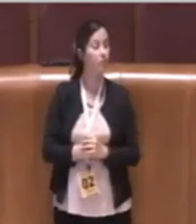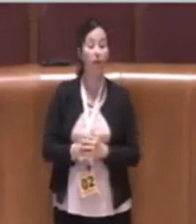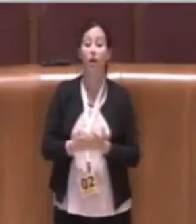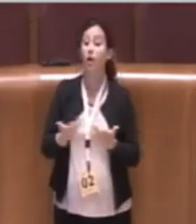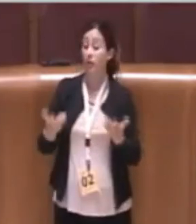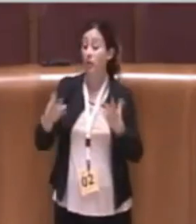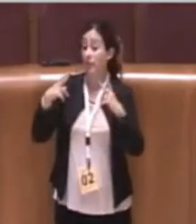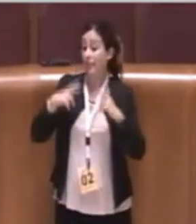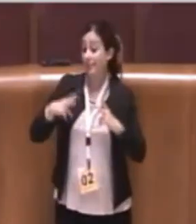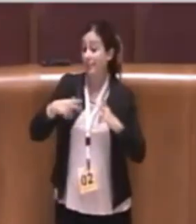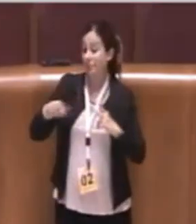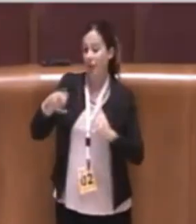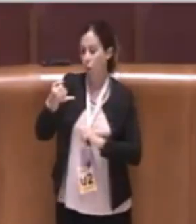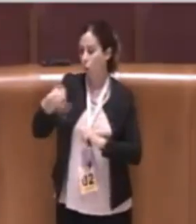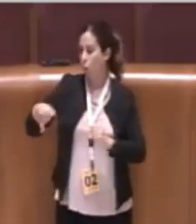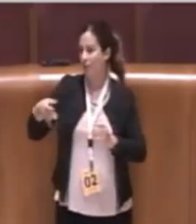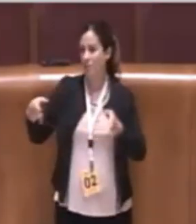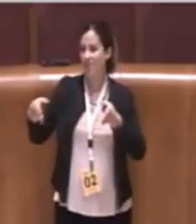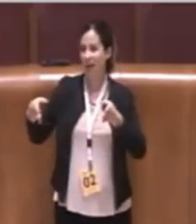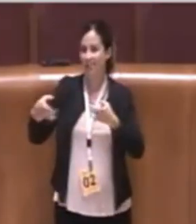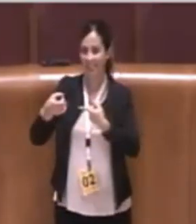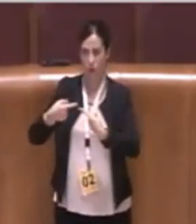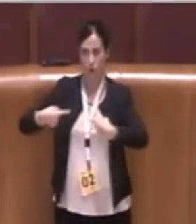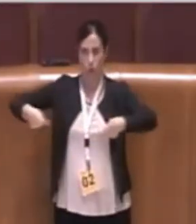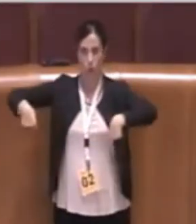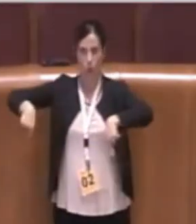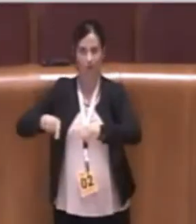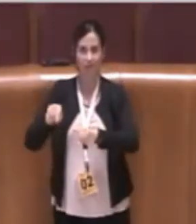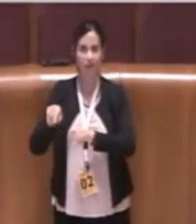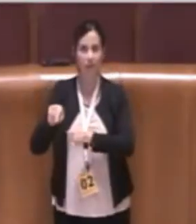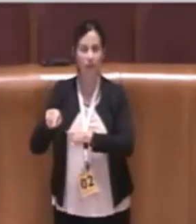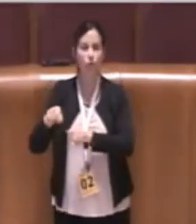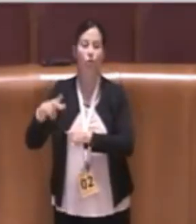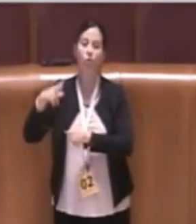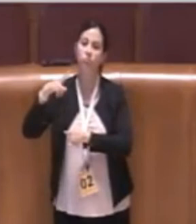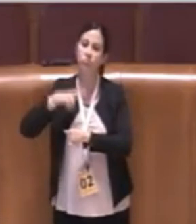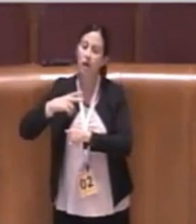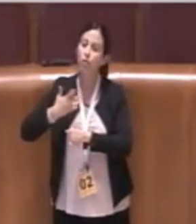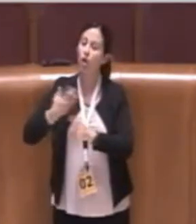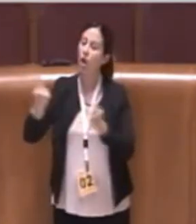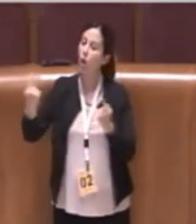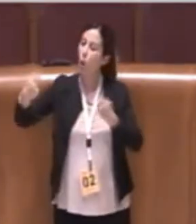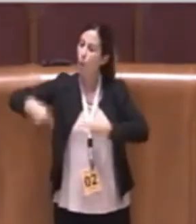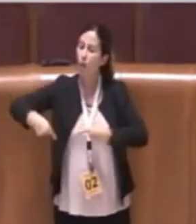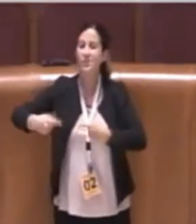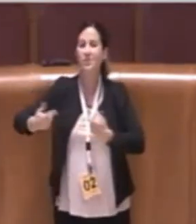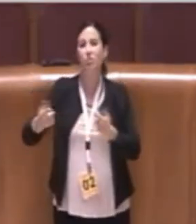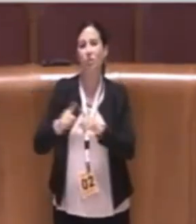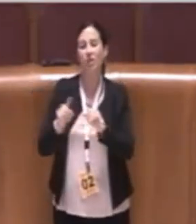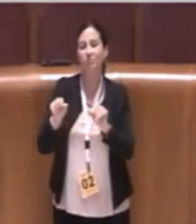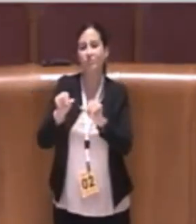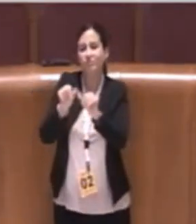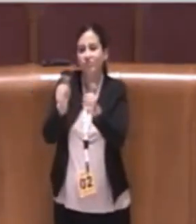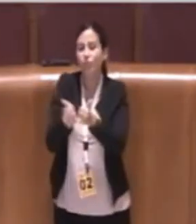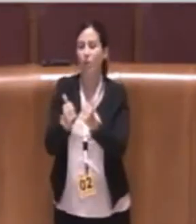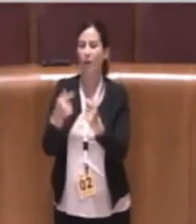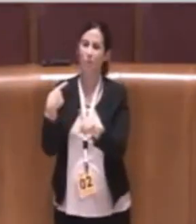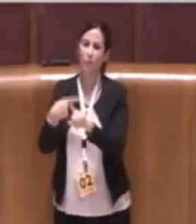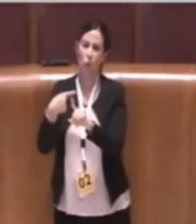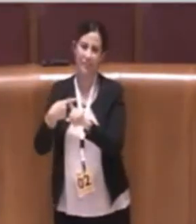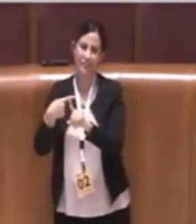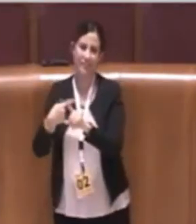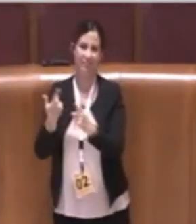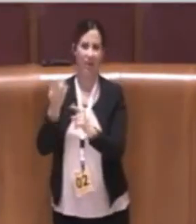in quest'ultima parte di consigliatura un modo di fare opposizione che sia costruttivo, che sia sui temi e che non sia fatto di no